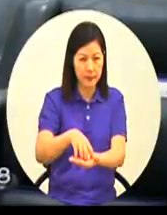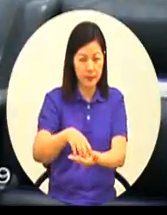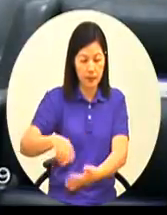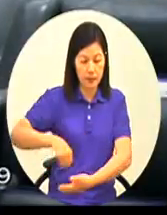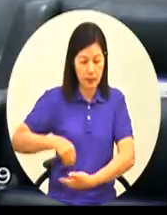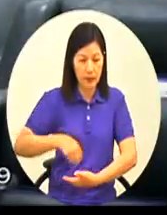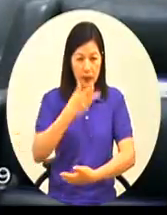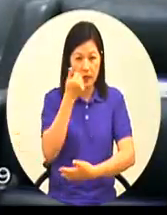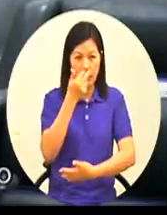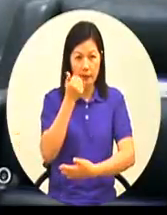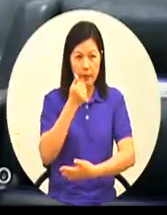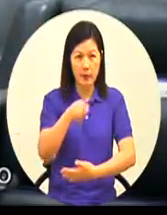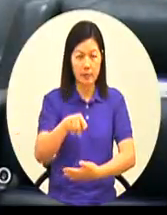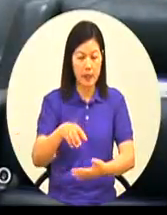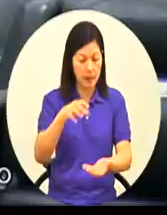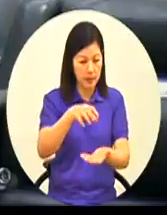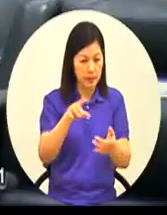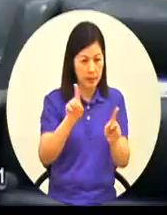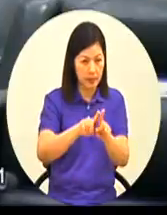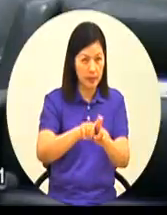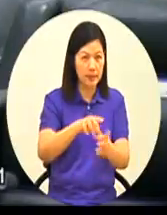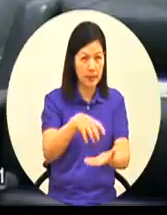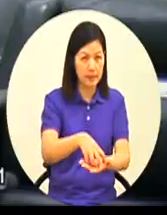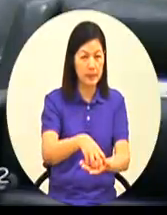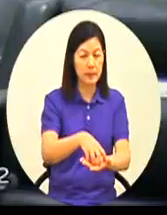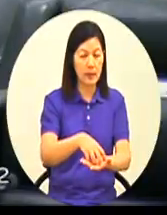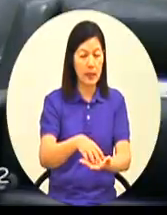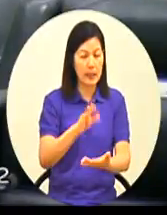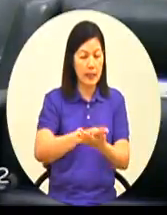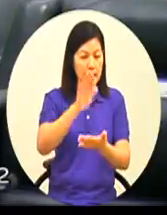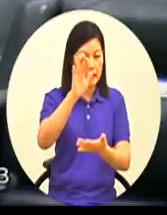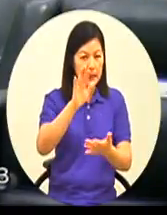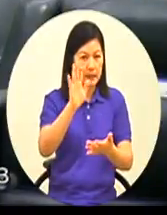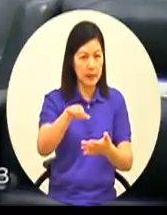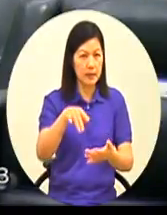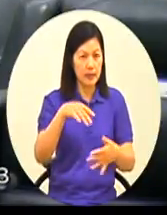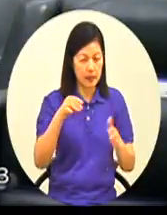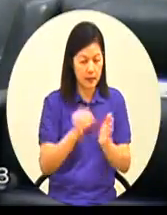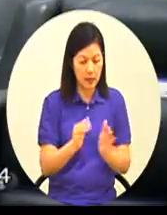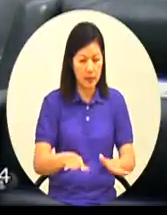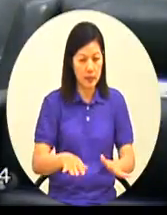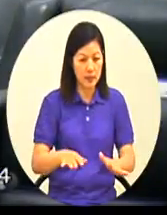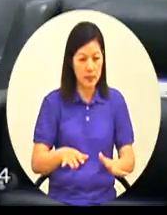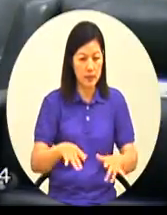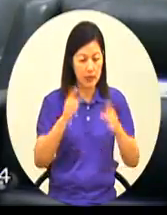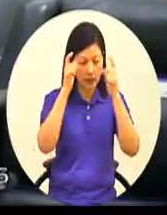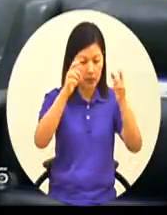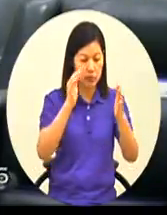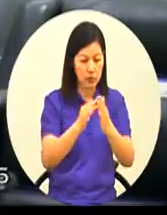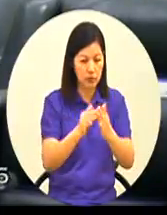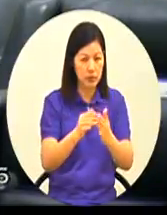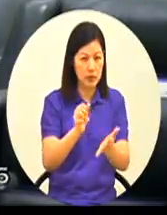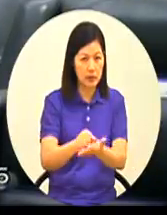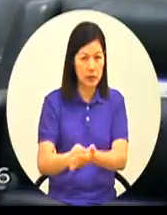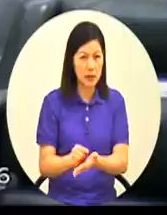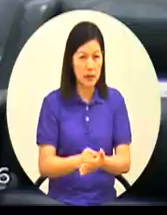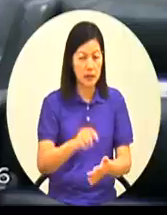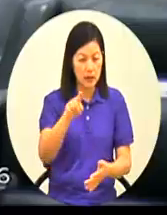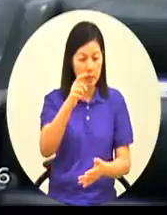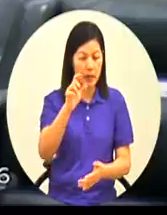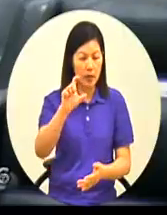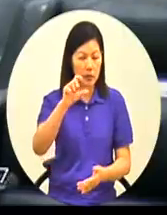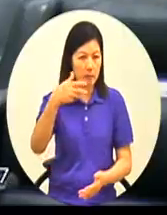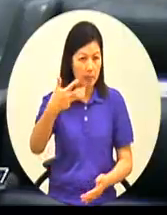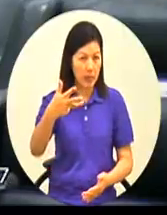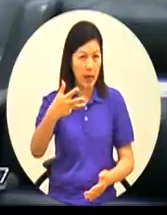用性的这个伴侣证，是不是过去我们所有目前在高雄市已经登记的将近168位都可